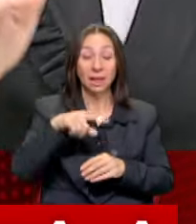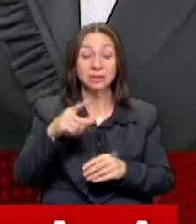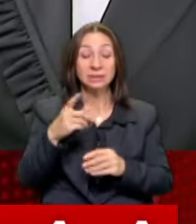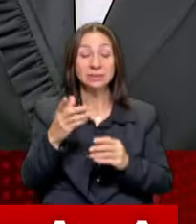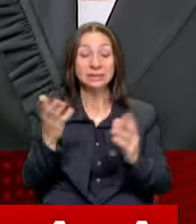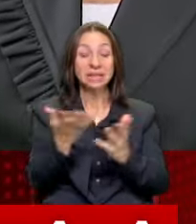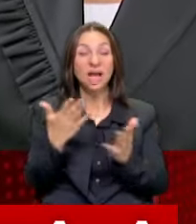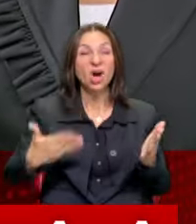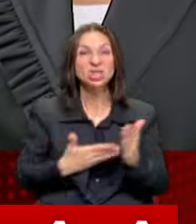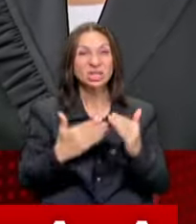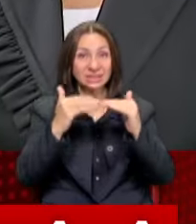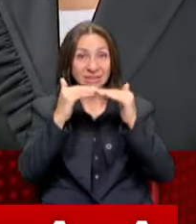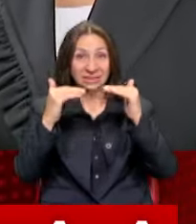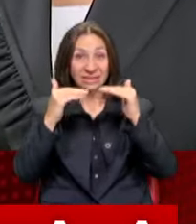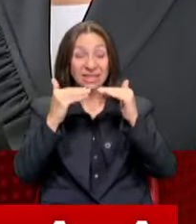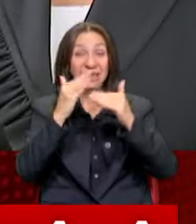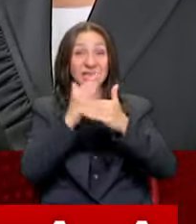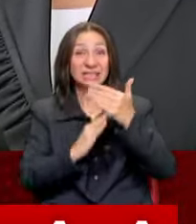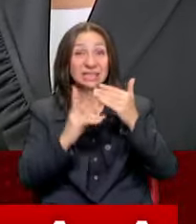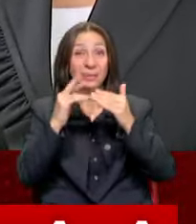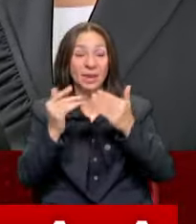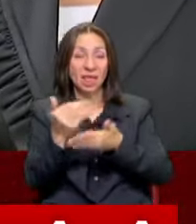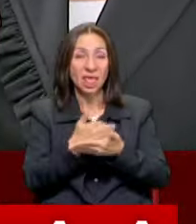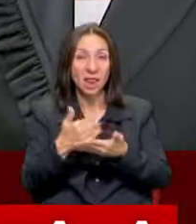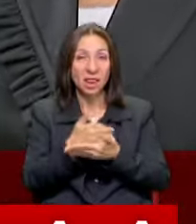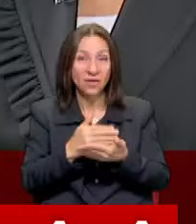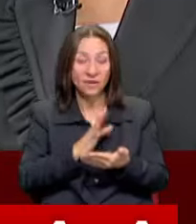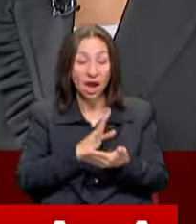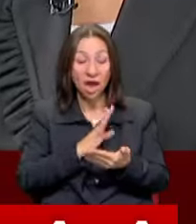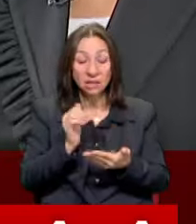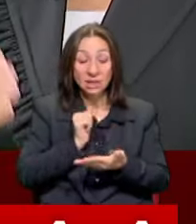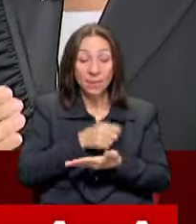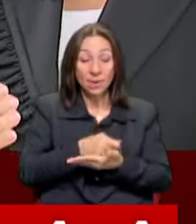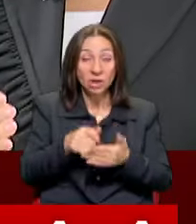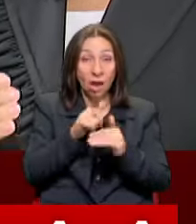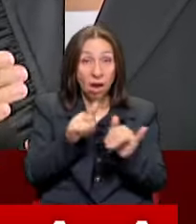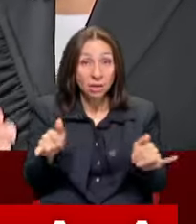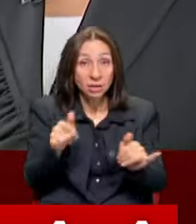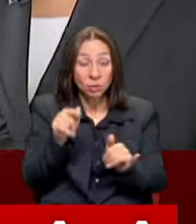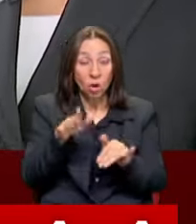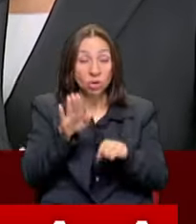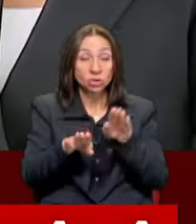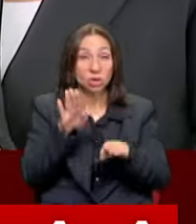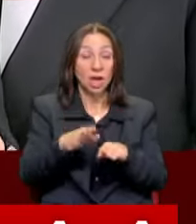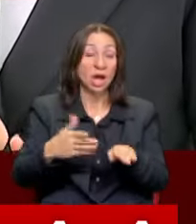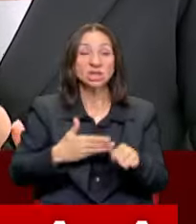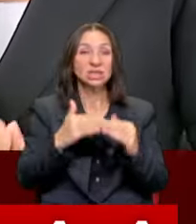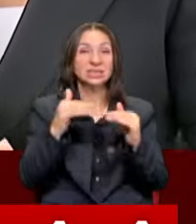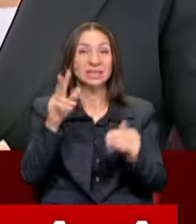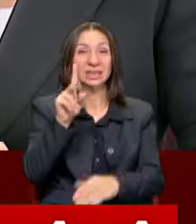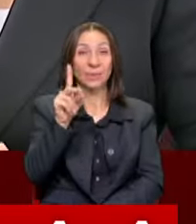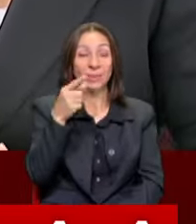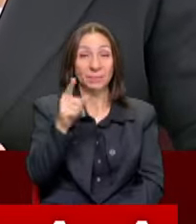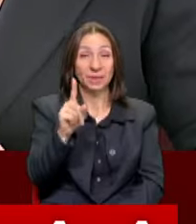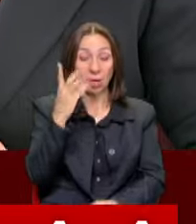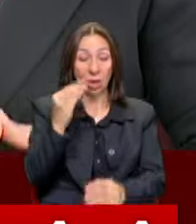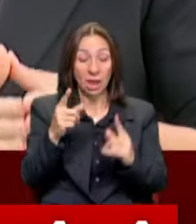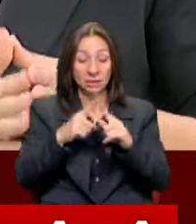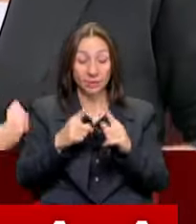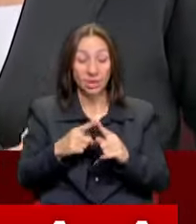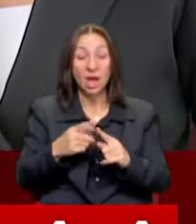neredeyse açlık sınırının yarısı kadar bir gelire sahip Asgari ücretli aynı şekilde bugün ortalama açlık sınırı 21.000 olarak